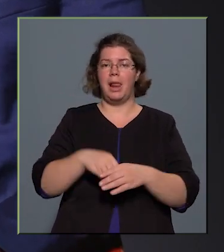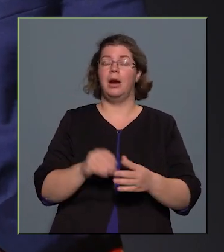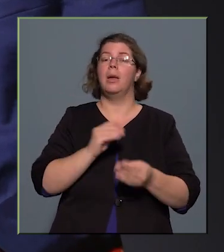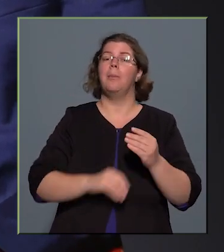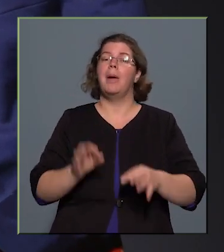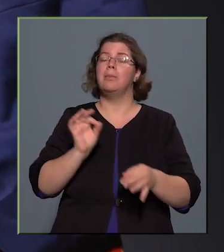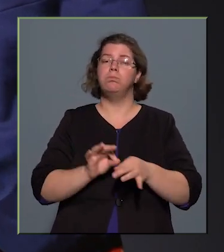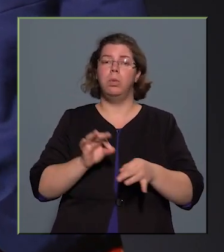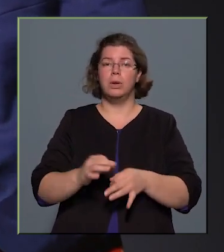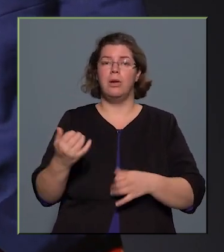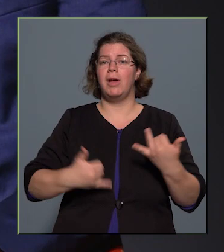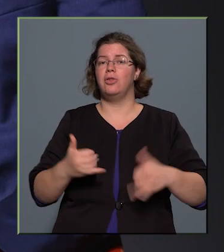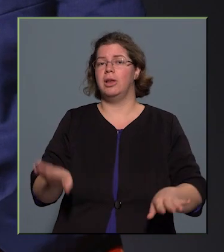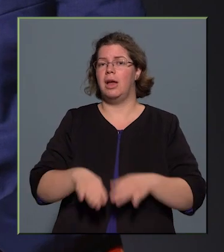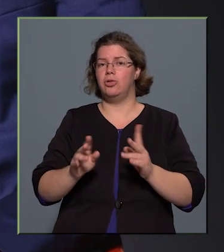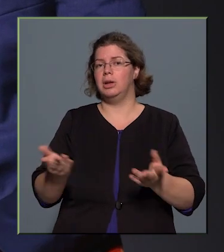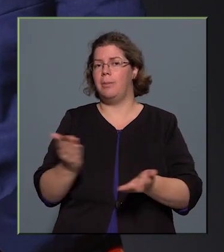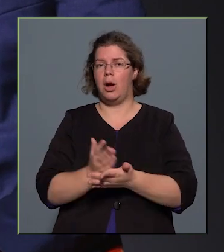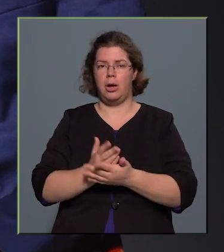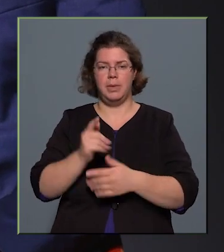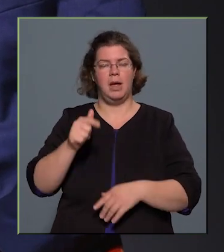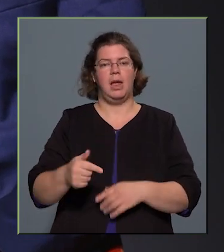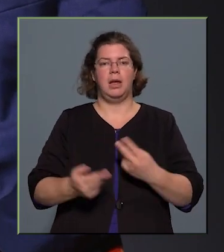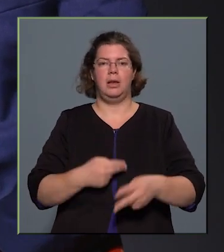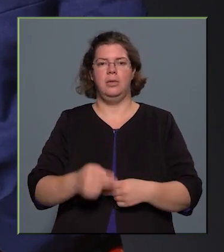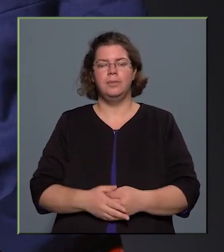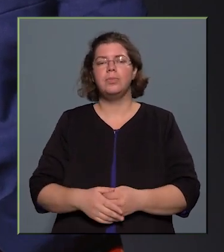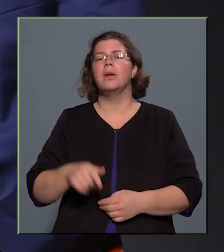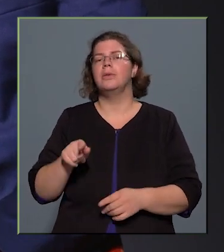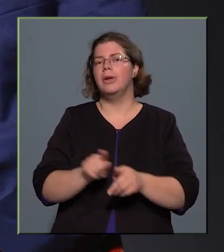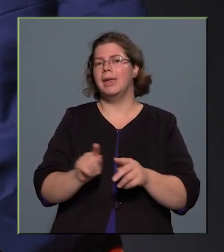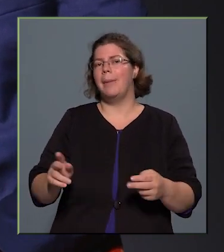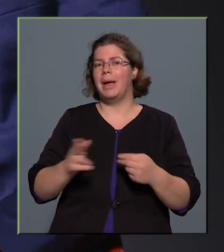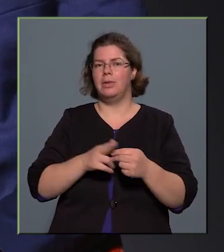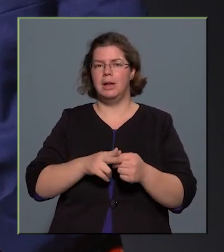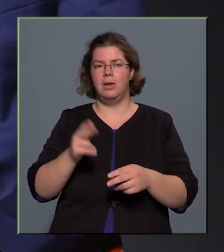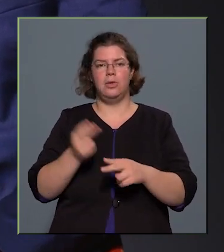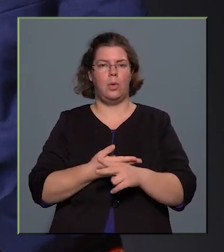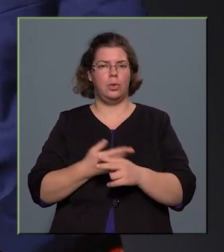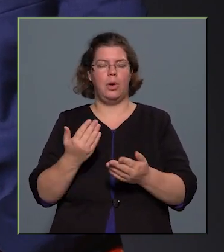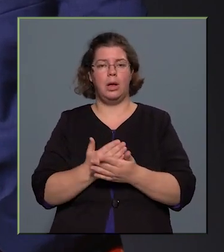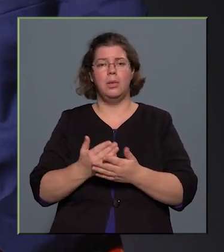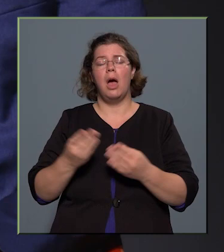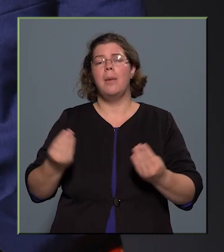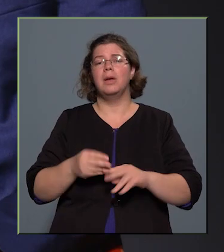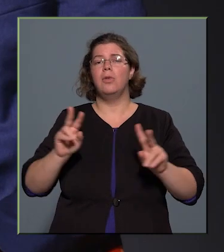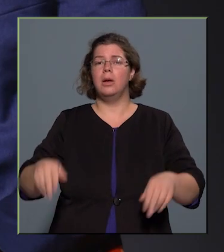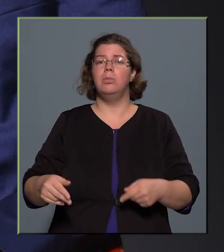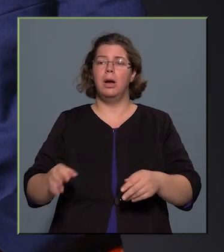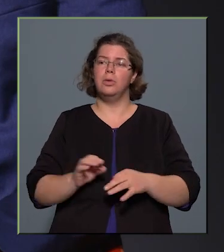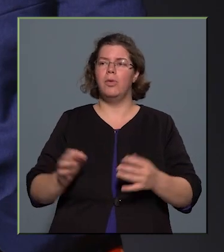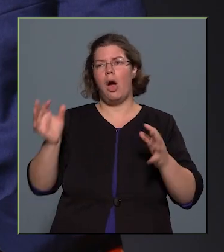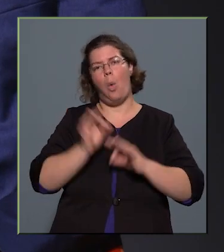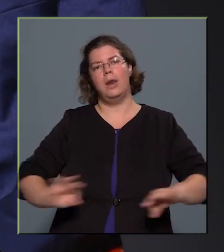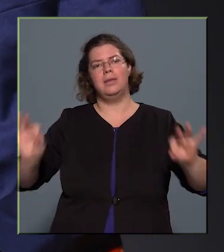a versenytársuk nem alkalmazza ezeket a fajta dolgokat. Szóval egy ilyen fajta megközelítést szoktunk főként alkalmazni, ami tényleg egy kicsit jobban holisztikusabb, de